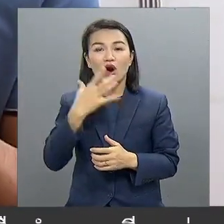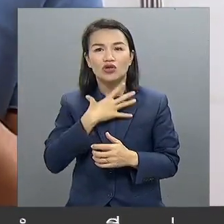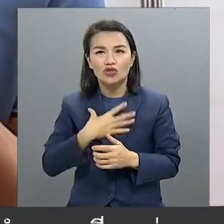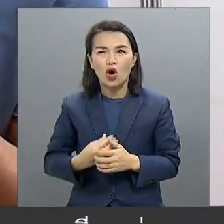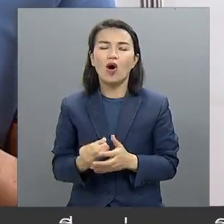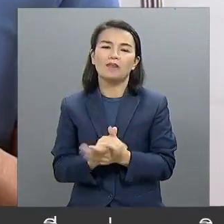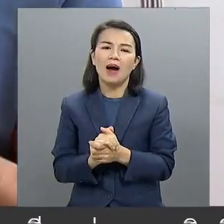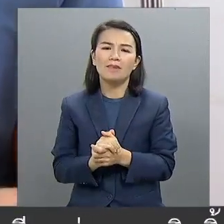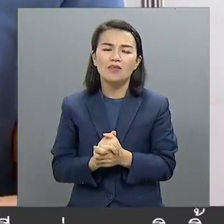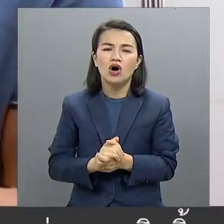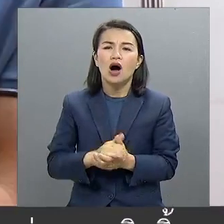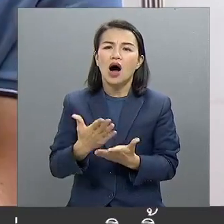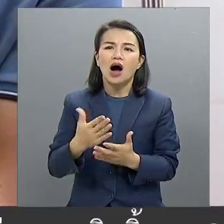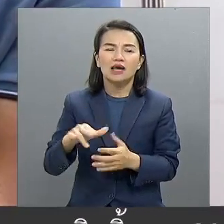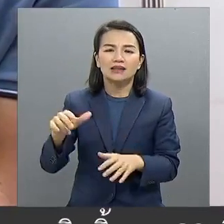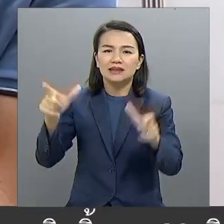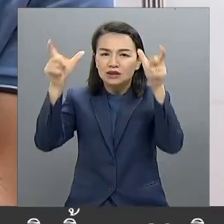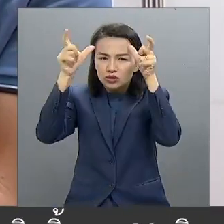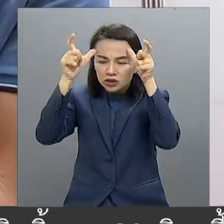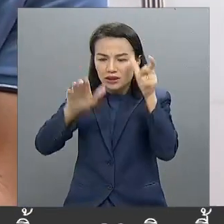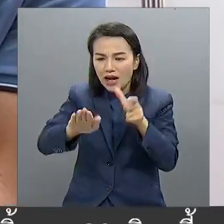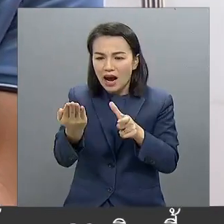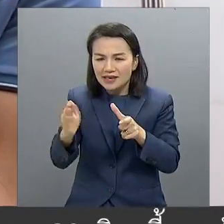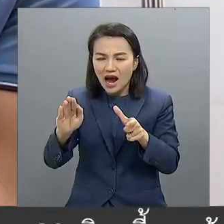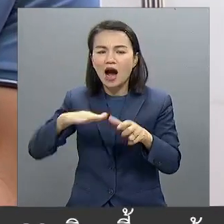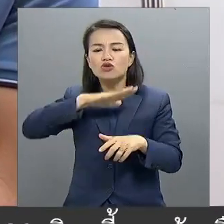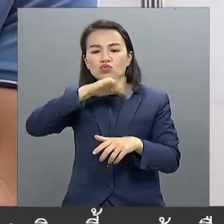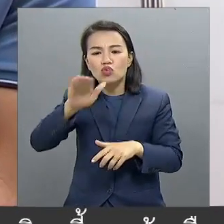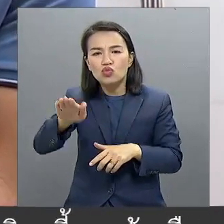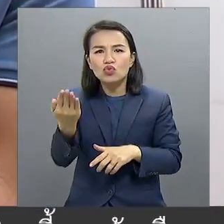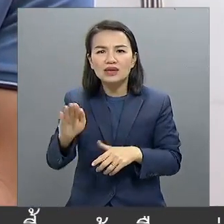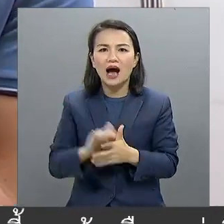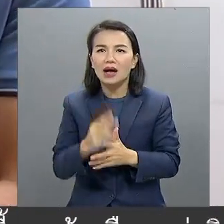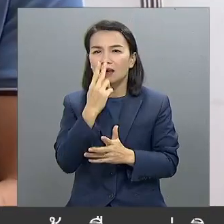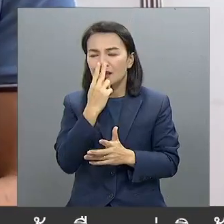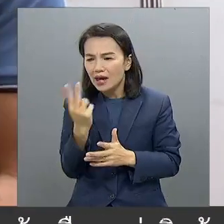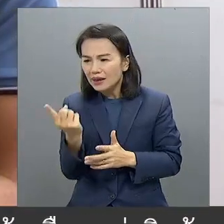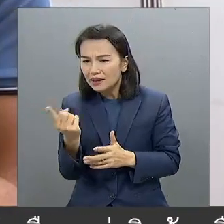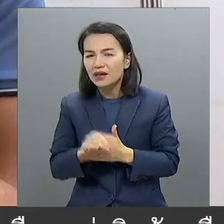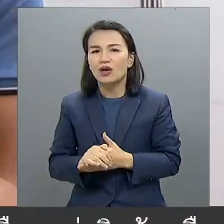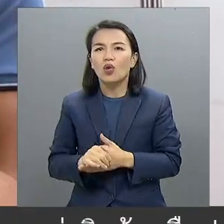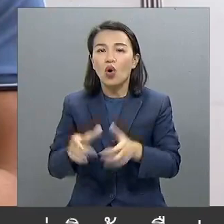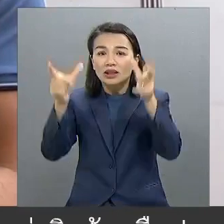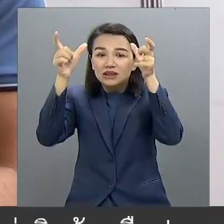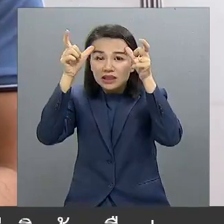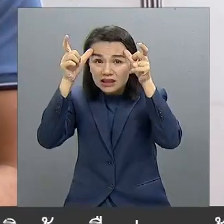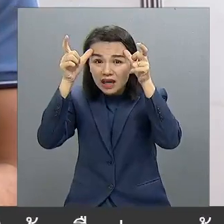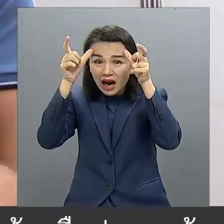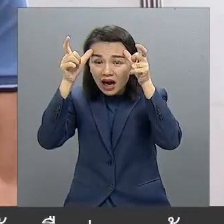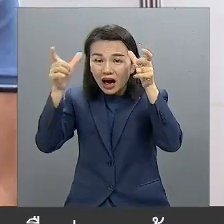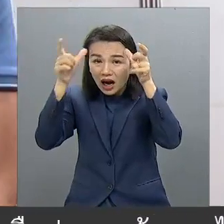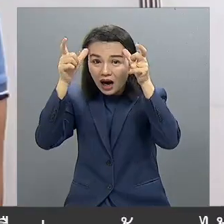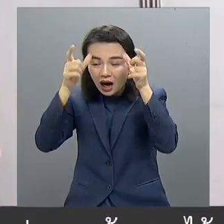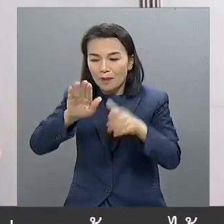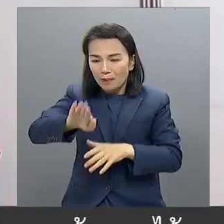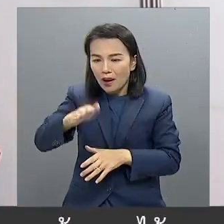ห่าง ๆแต่คิว่มี volunteeredนื้อคคุณ BACKRO smารผลิข